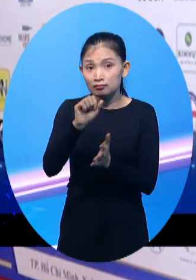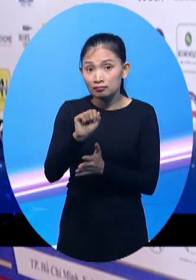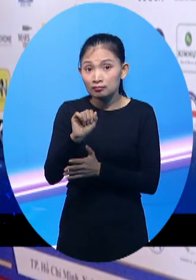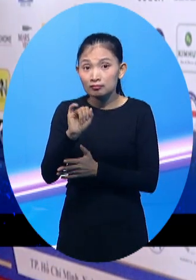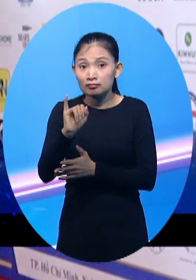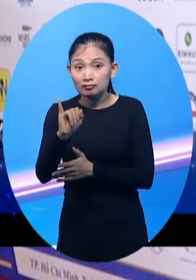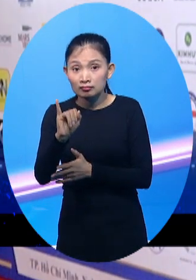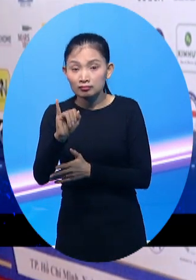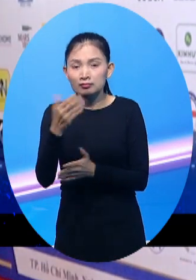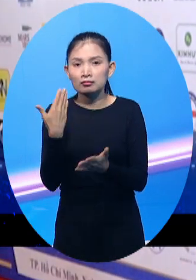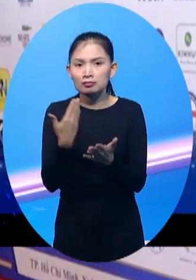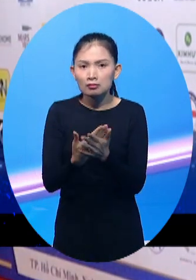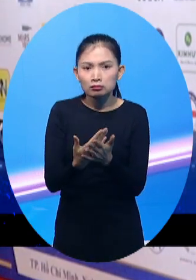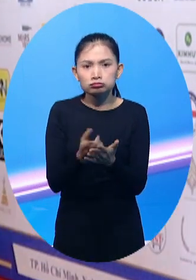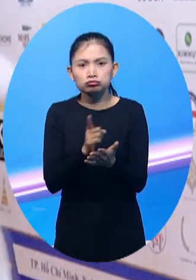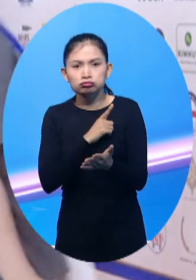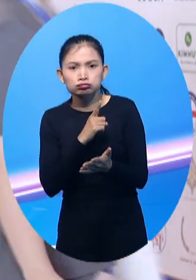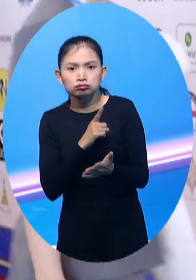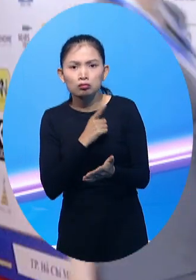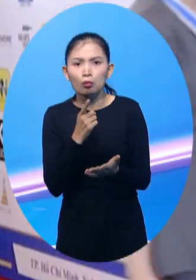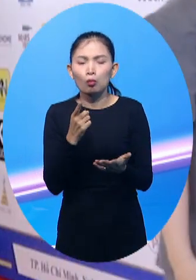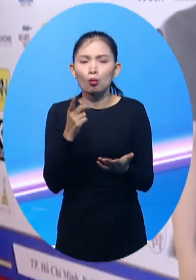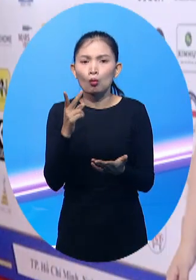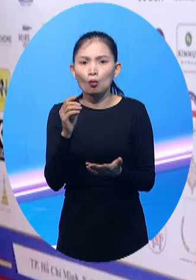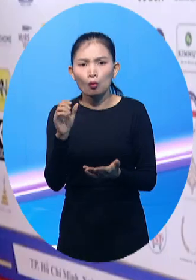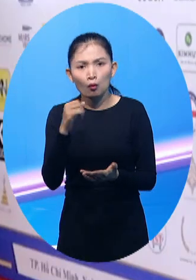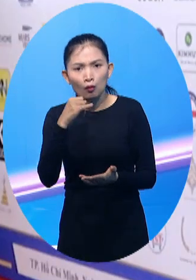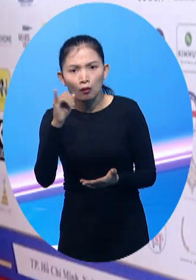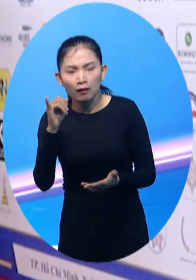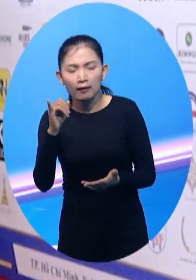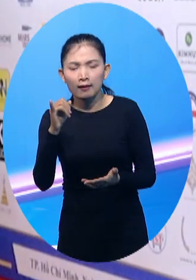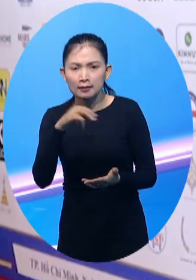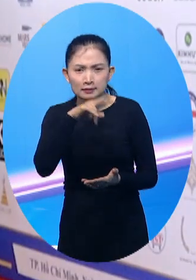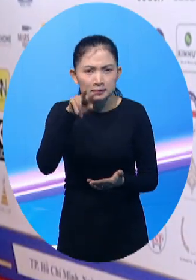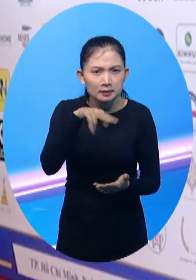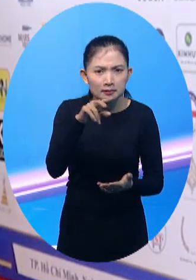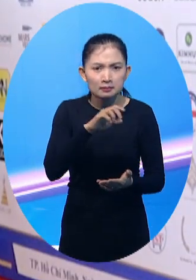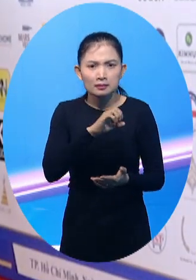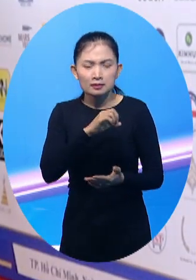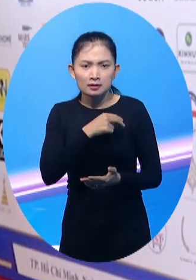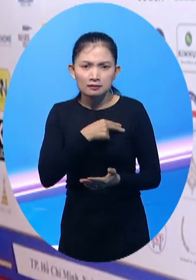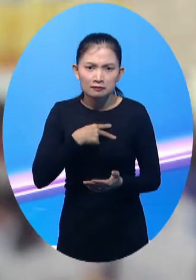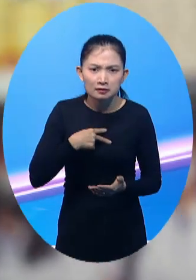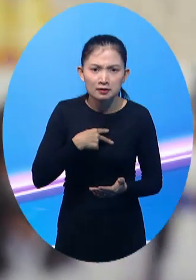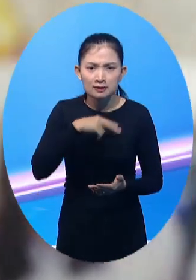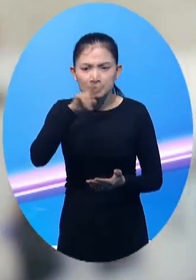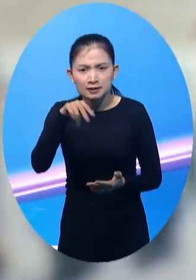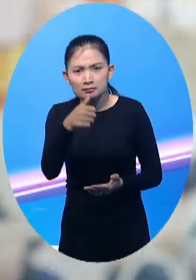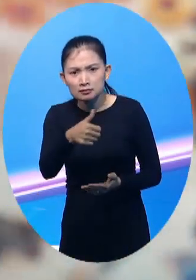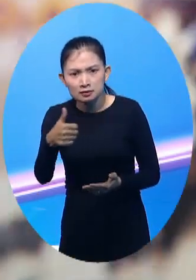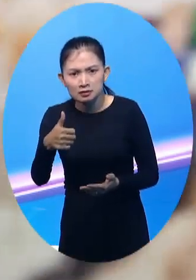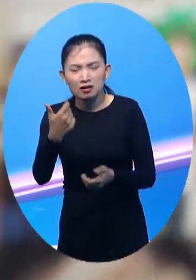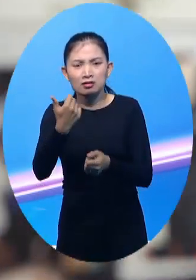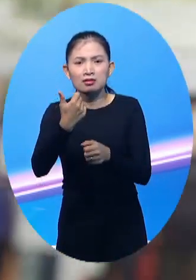để tự động hóa quá trình sàng lọc ứng viên nhằm giúp cho các doanh nghiệp tiết kiệm thời gian. Jobs